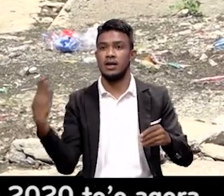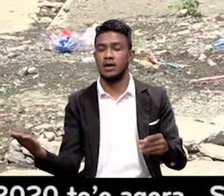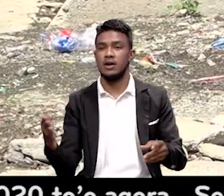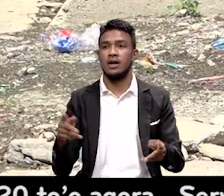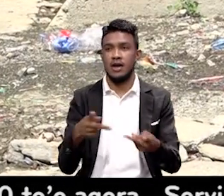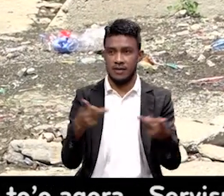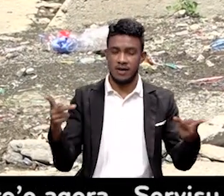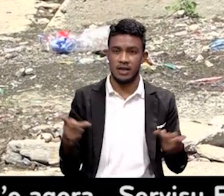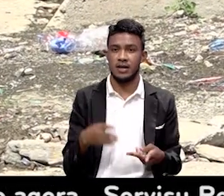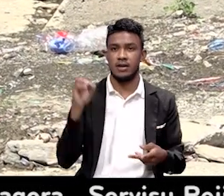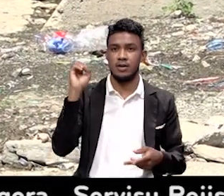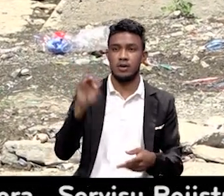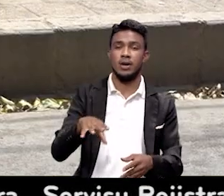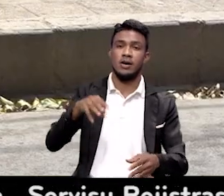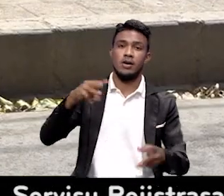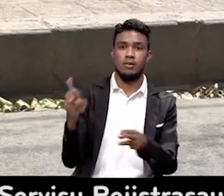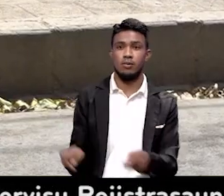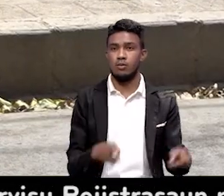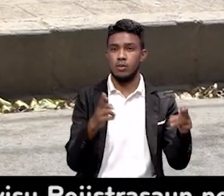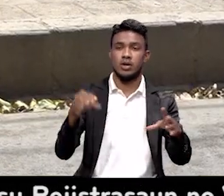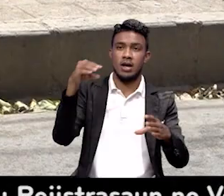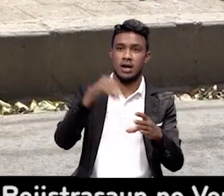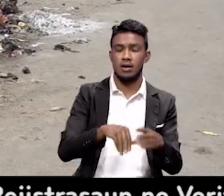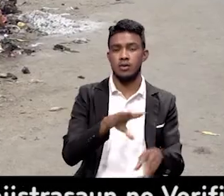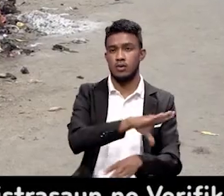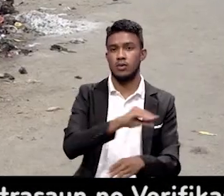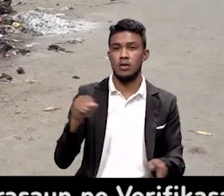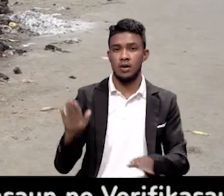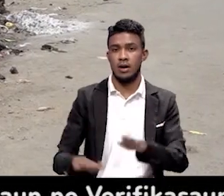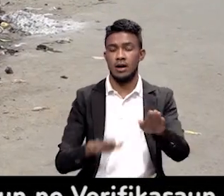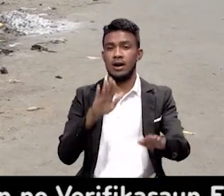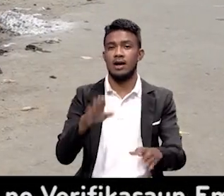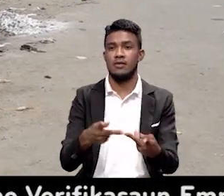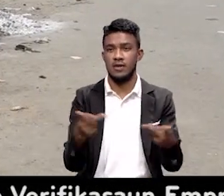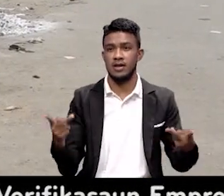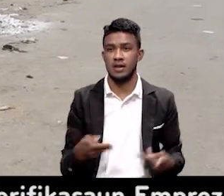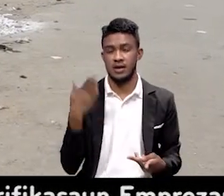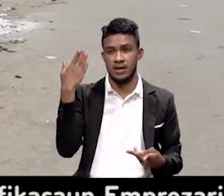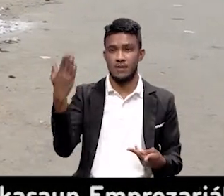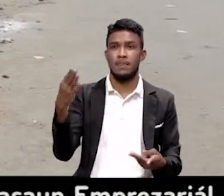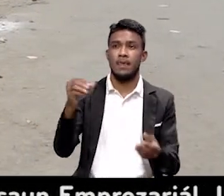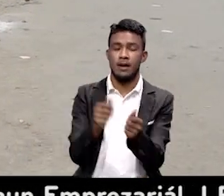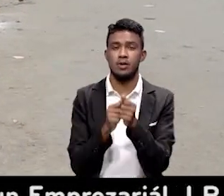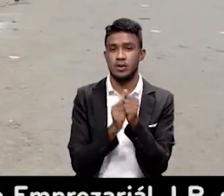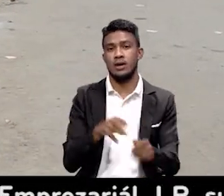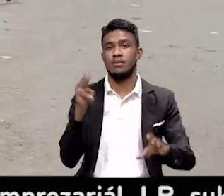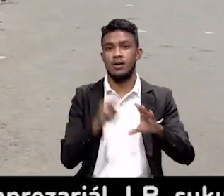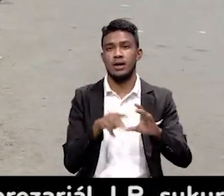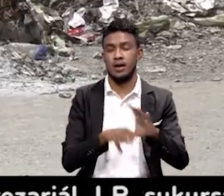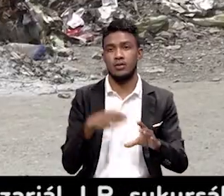balung soe namkari tun motalaran, iha trotoar leten, no bou namkari iha merkadu laran. Hetok at